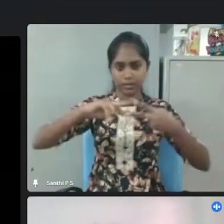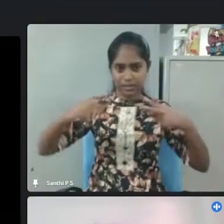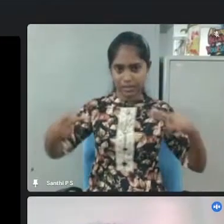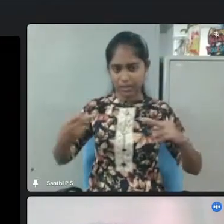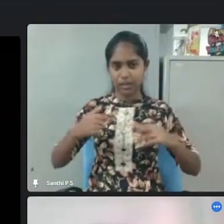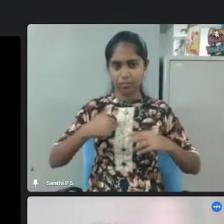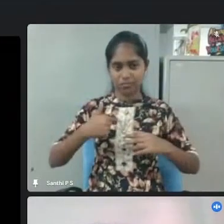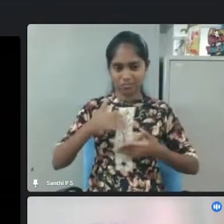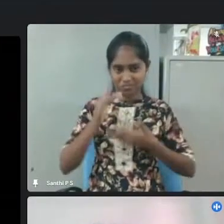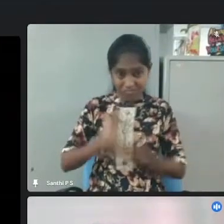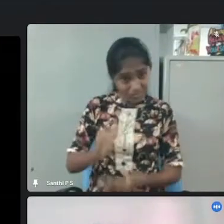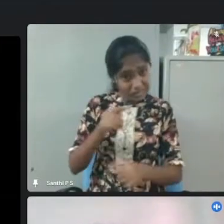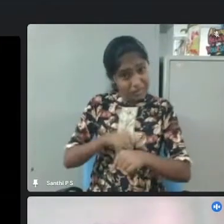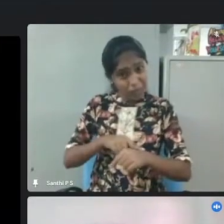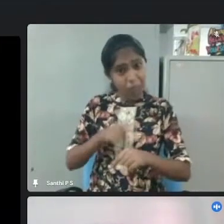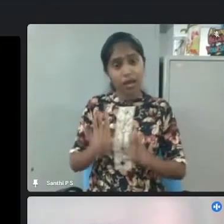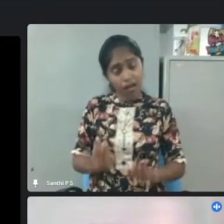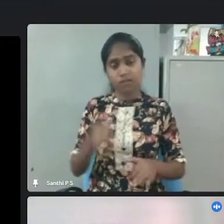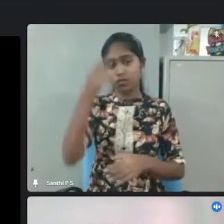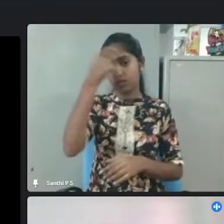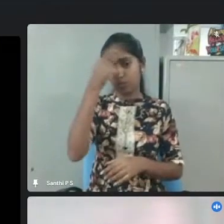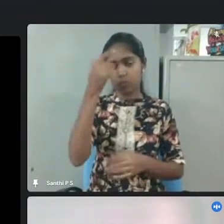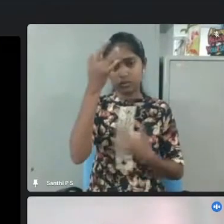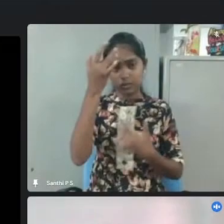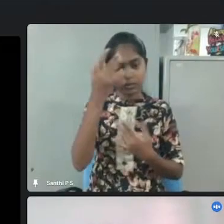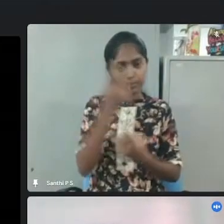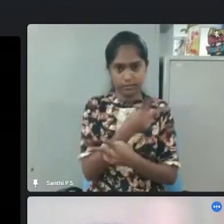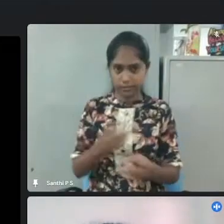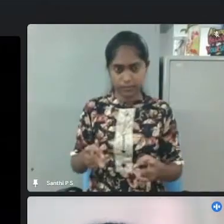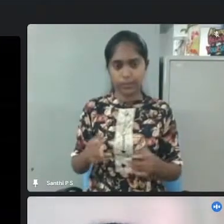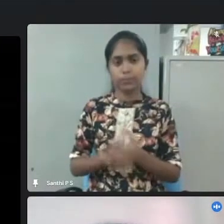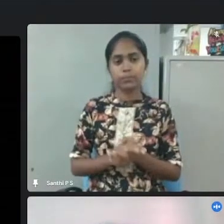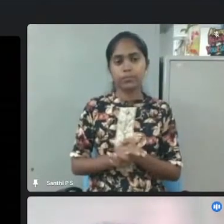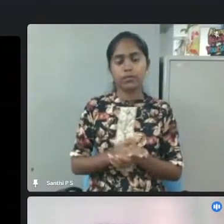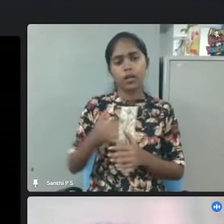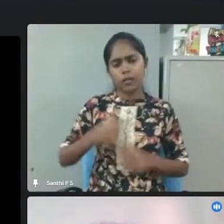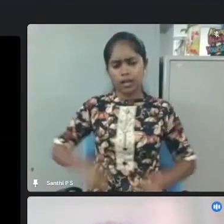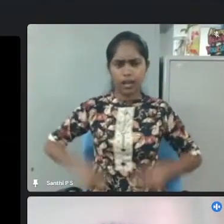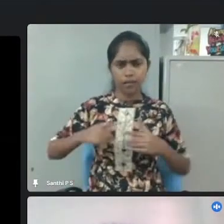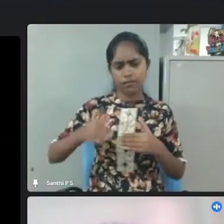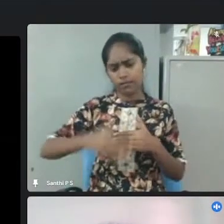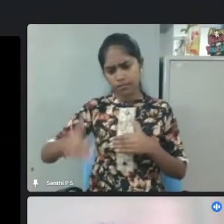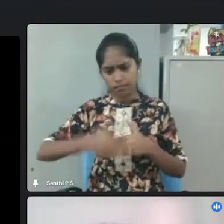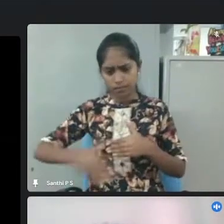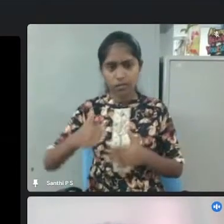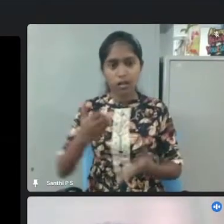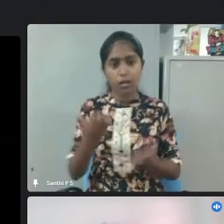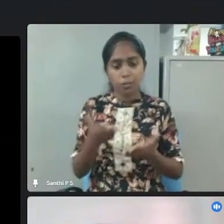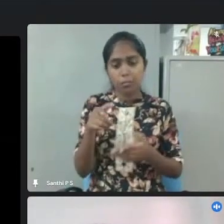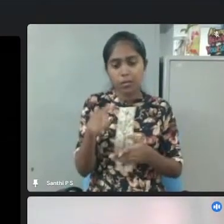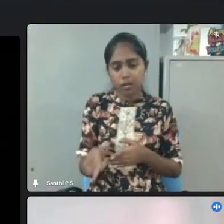രോഗങ്ങളിൽ ചിലതൊക്കെ ഇങ്ങനെ പ്രായത്തിനനുസരിച്ച് അല്ലെങ്കിൽ സമയം പോകുന്നതനുസരിച്ച് കൂടുതൽ വഷളായിക്കൊണ്ടിരിക്കുന്ന അവസ്ഥകളും